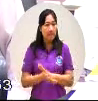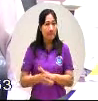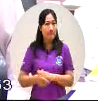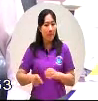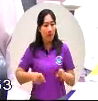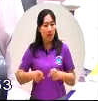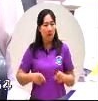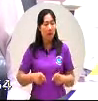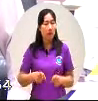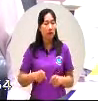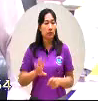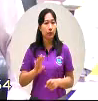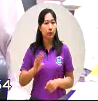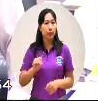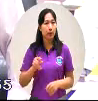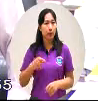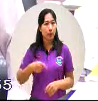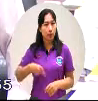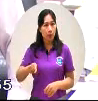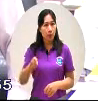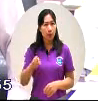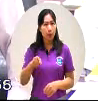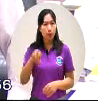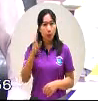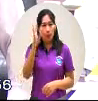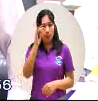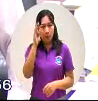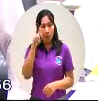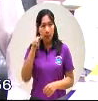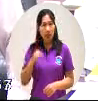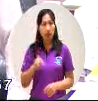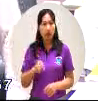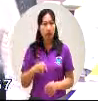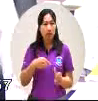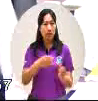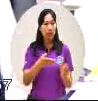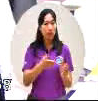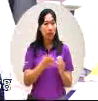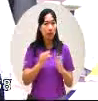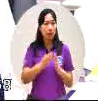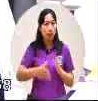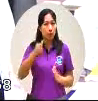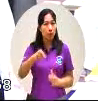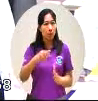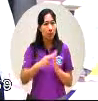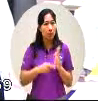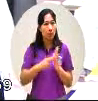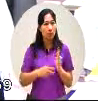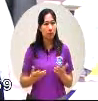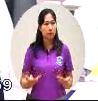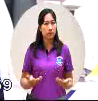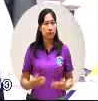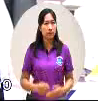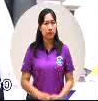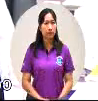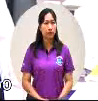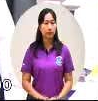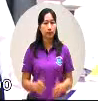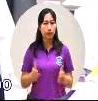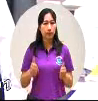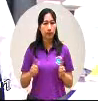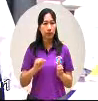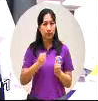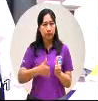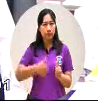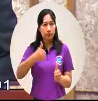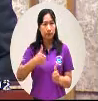察一下？我想请我们教育局长说明一下。 来，教育局长说明。 啊，谢谢议长，谢谢格